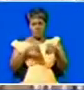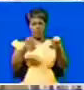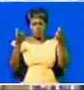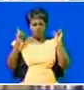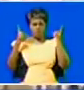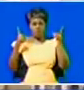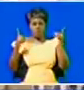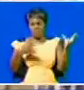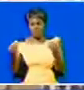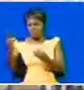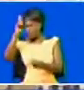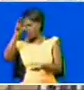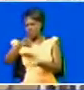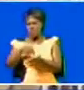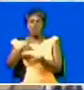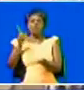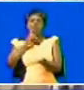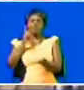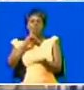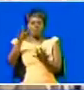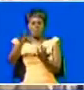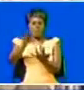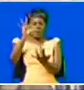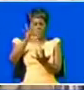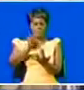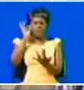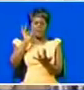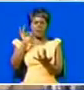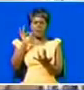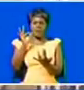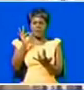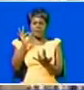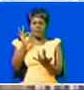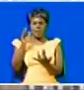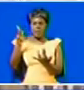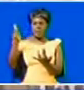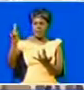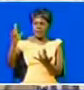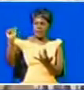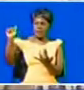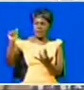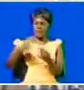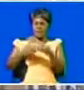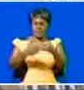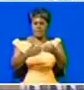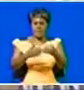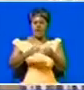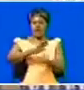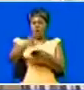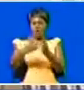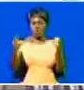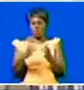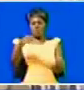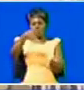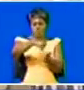it to the police station. Tomorrow there will be sampling led by KRA team and all the other team involved